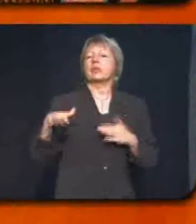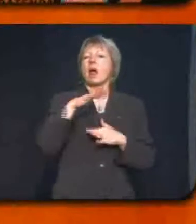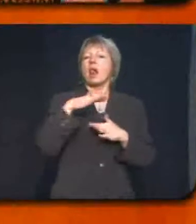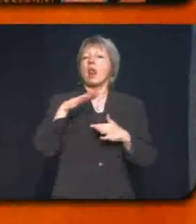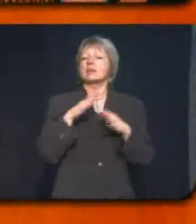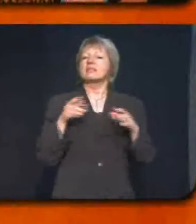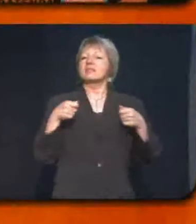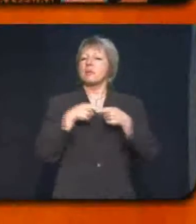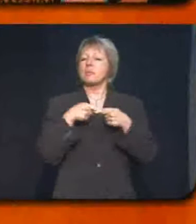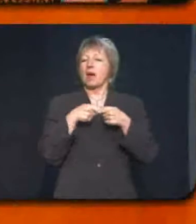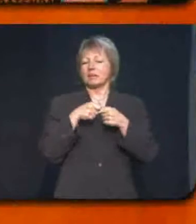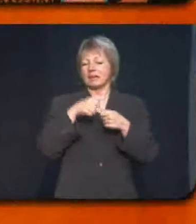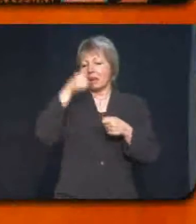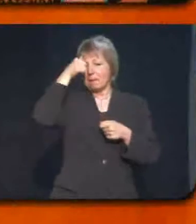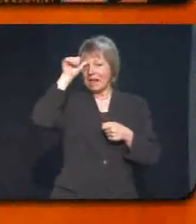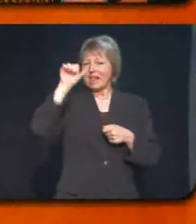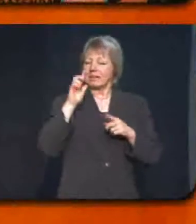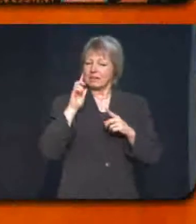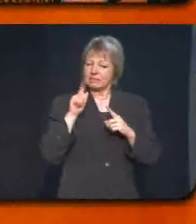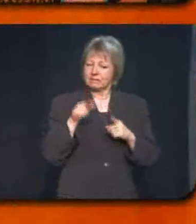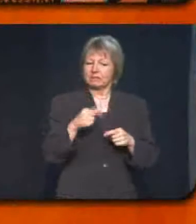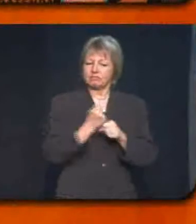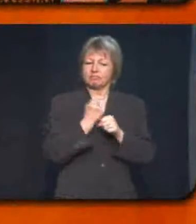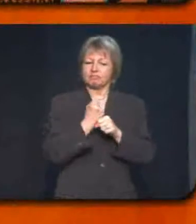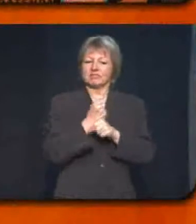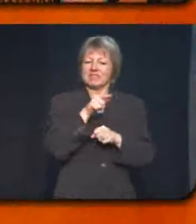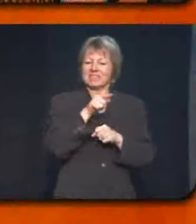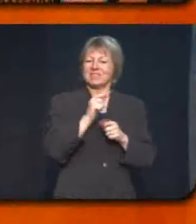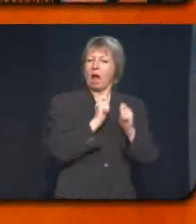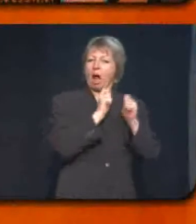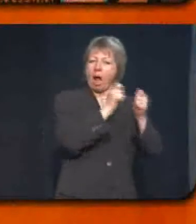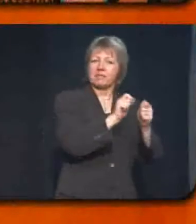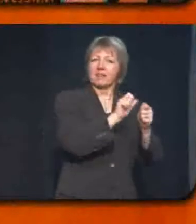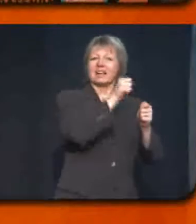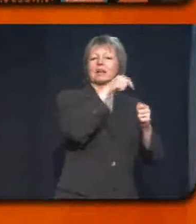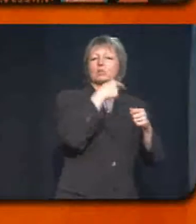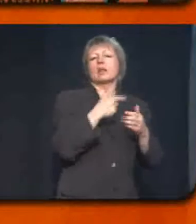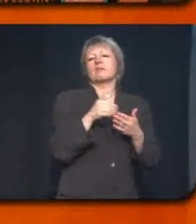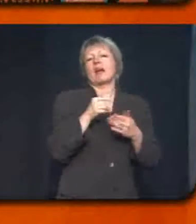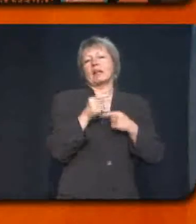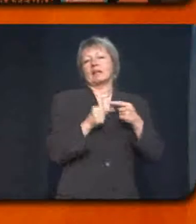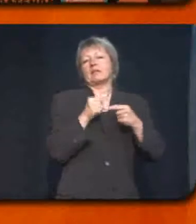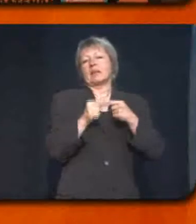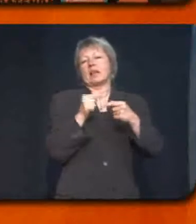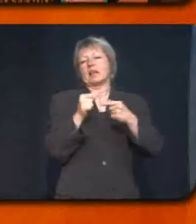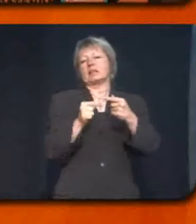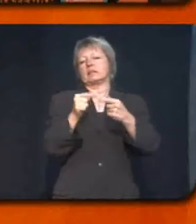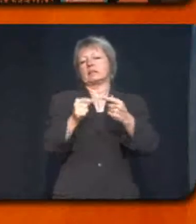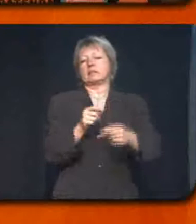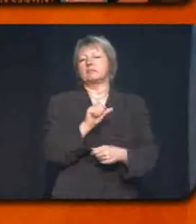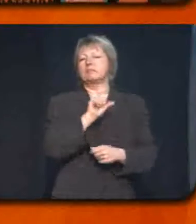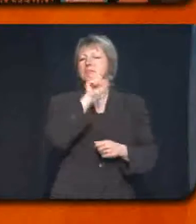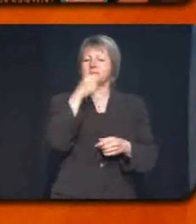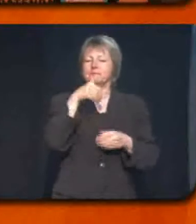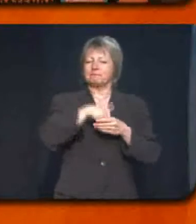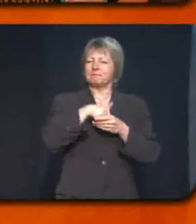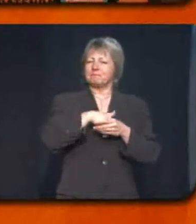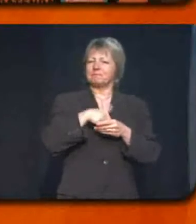dieses ganze dieser Antrag ist aber auch weiterentwickelt worden und richtet sich im Wesentlichen gegen